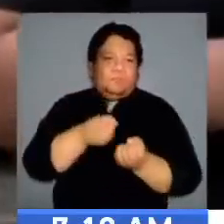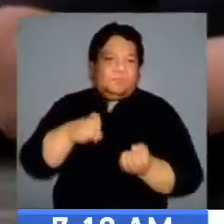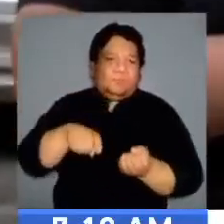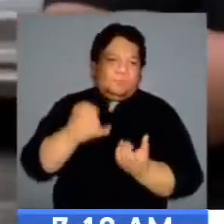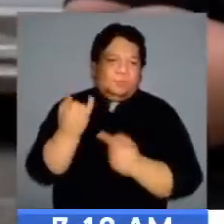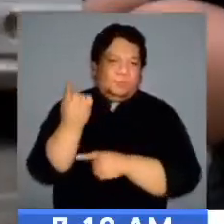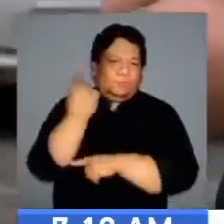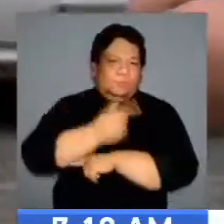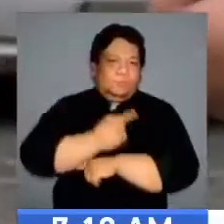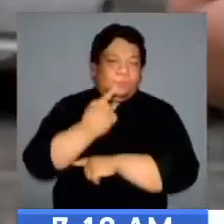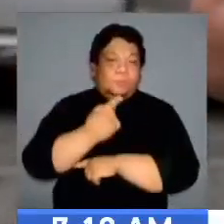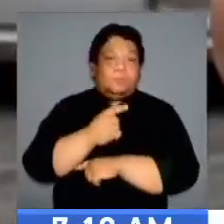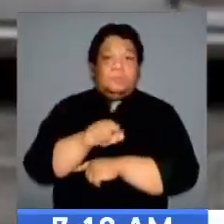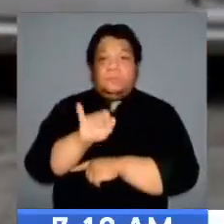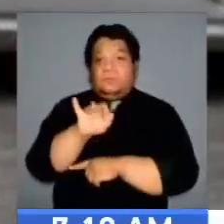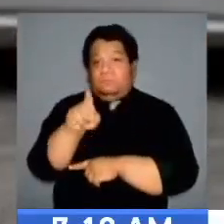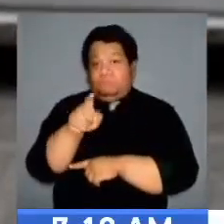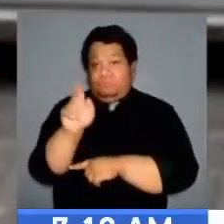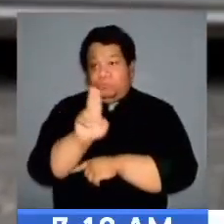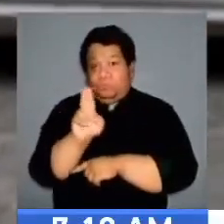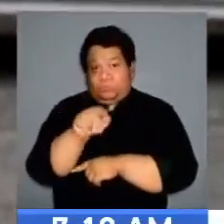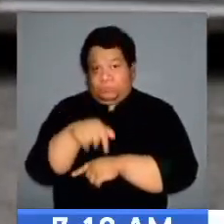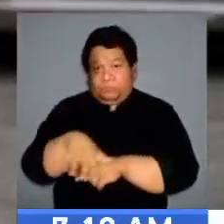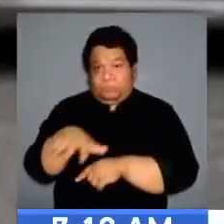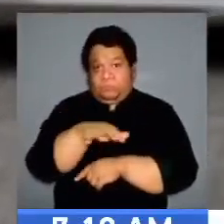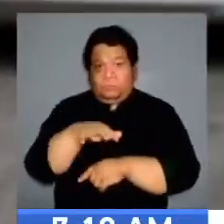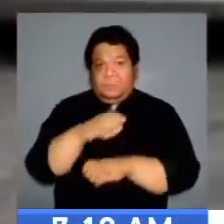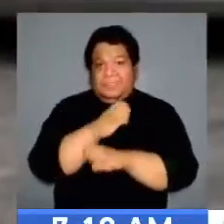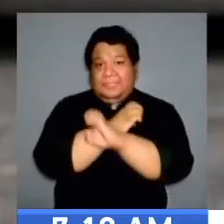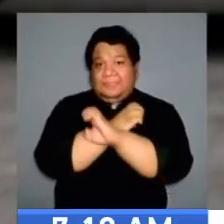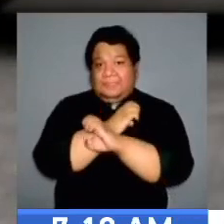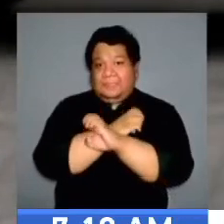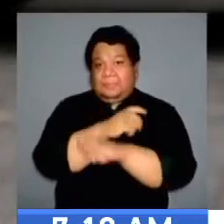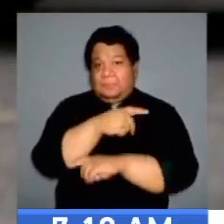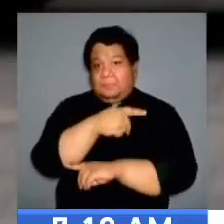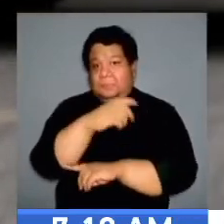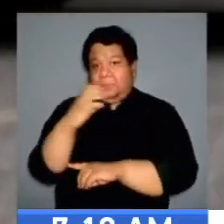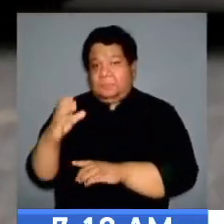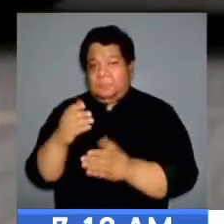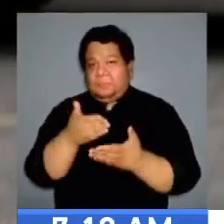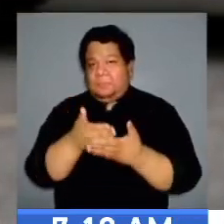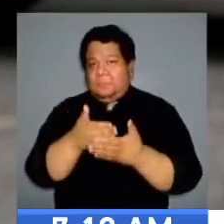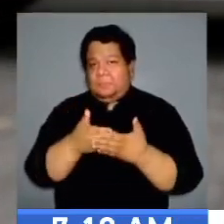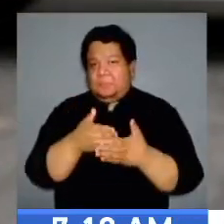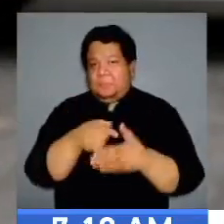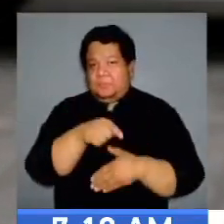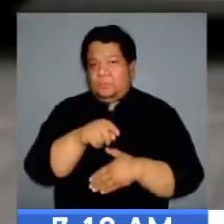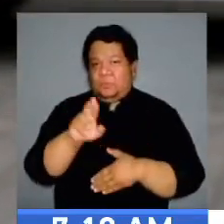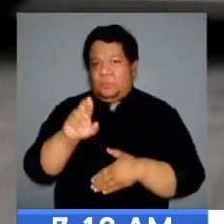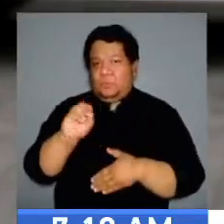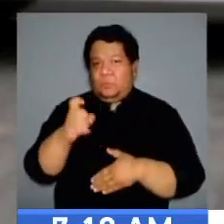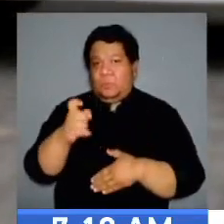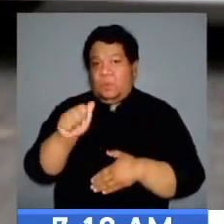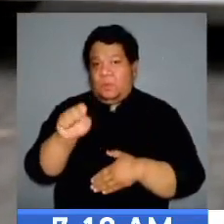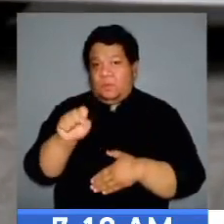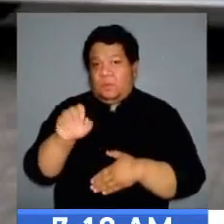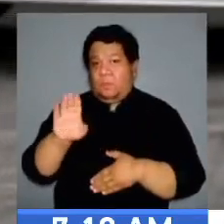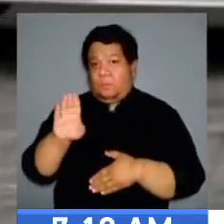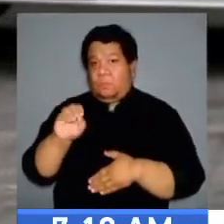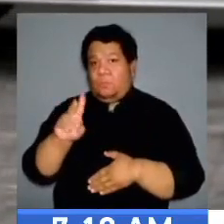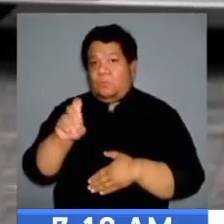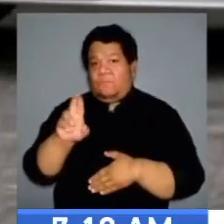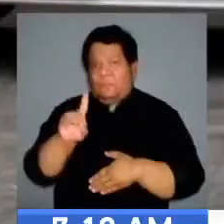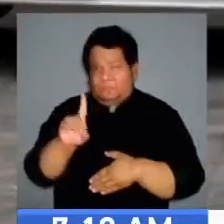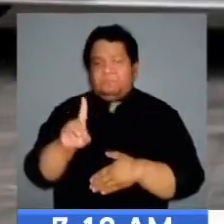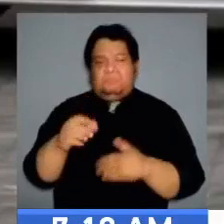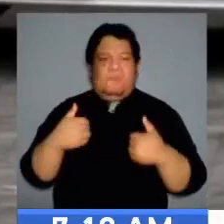dito sa bahagi ng EDSA Pasay sa corner ng Ross Boulevard Extension o Service Road, may masasakyan pa naman po kayo dito. Yan ang unang